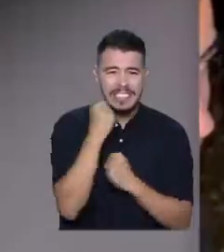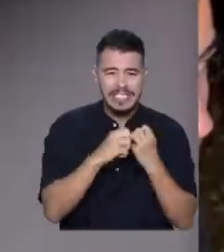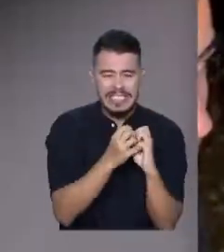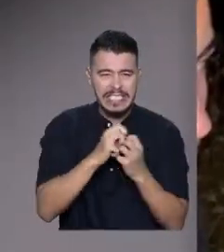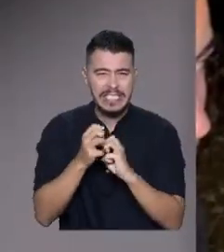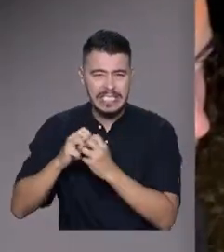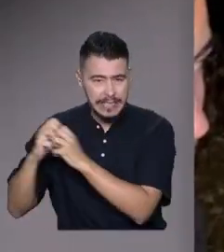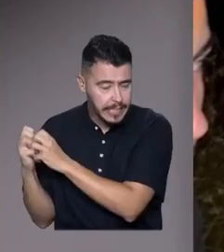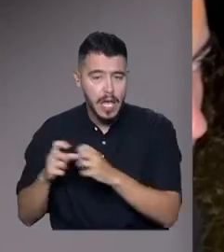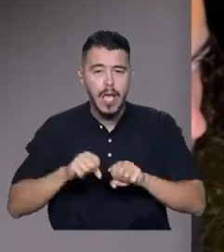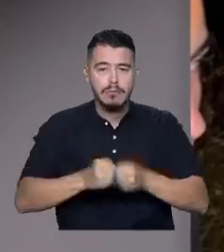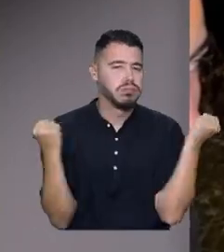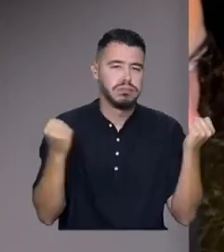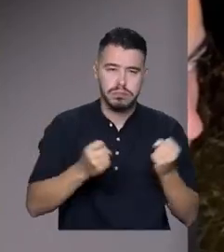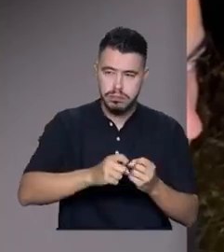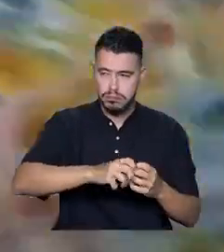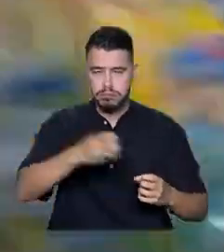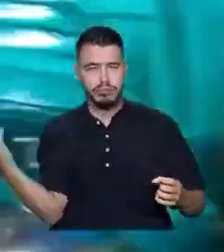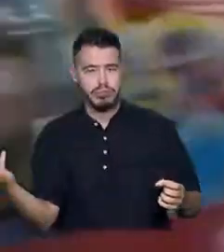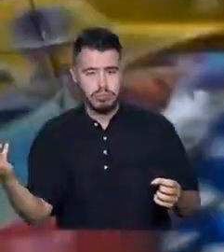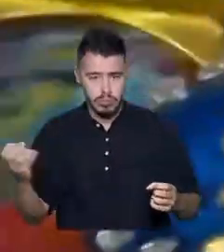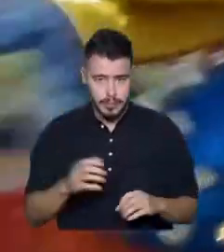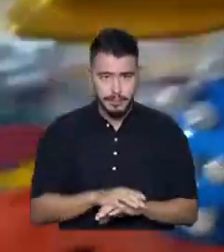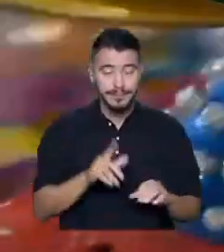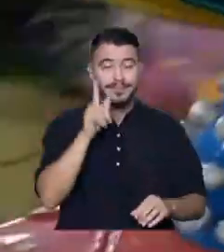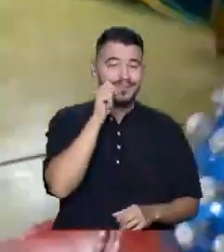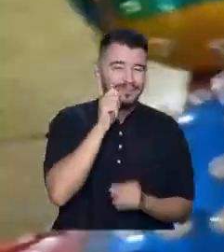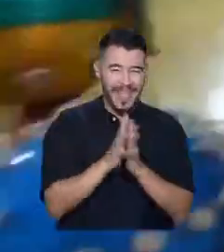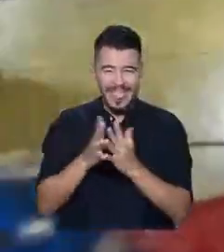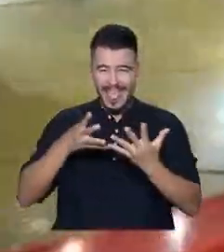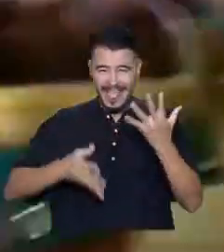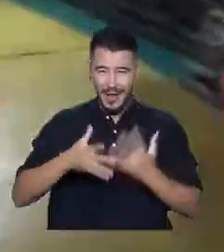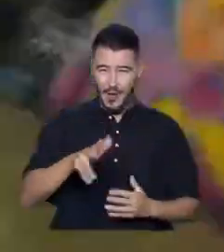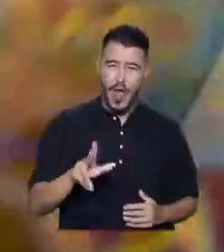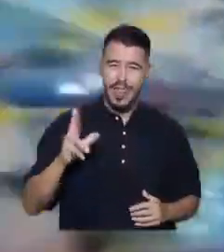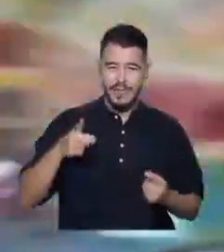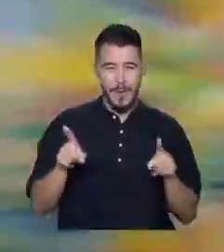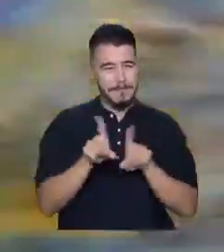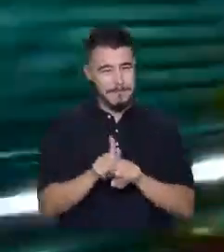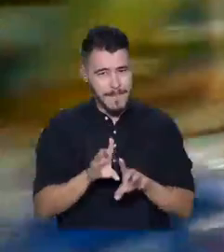Ο 19χρονος Γιάννης βρισκόταν ήδη στο Λούνα Πάρκ, που ήταν γεμάτο από ανθρώπους κάθε ηλικίας.